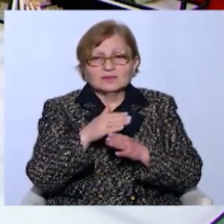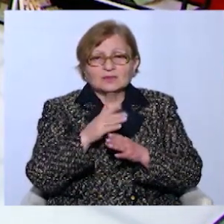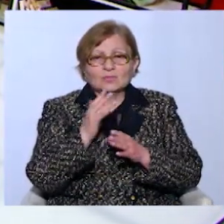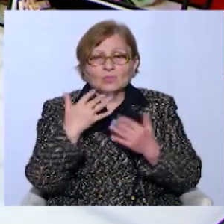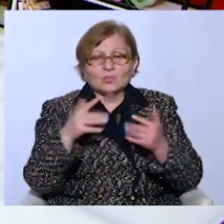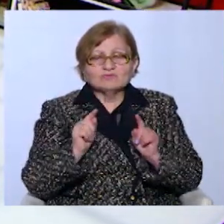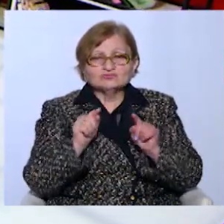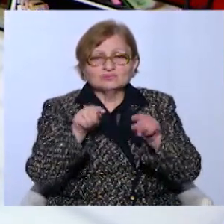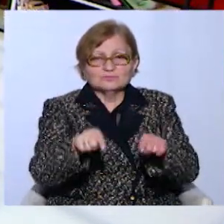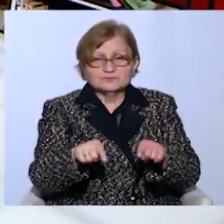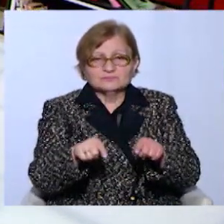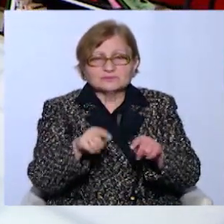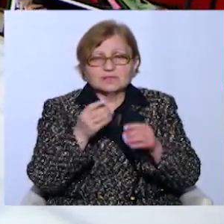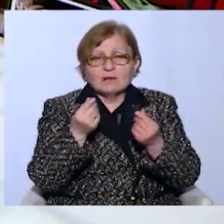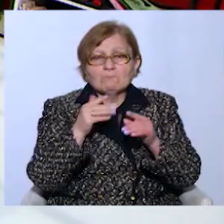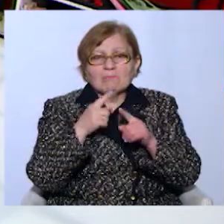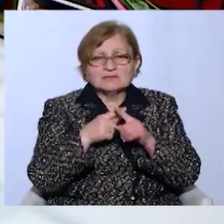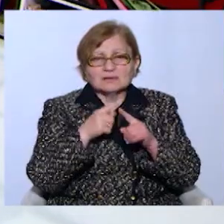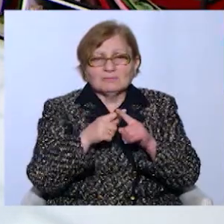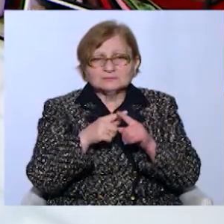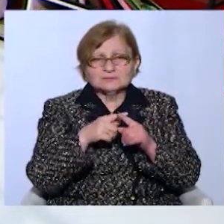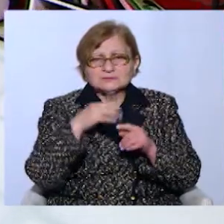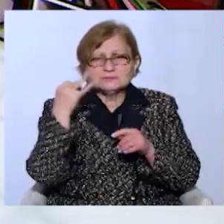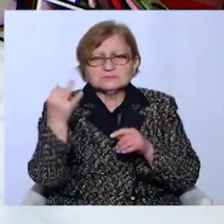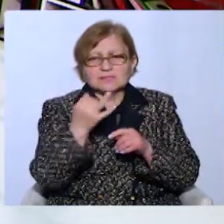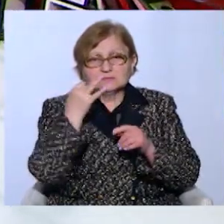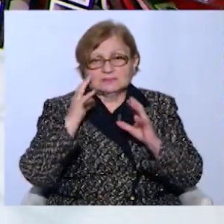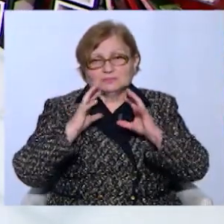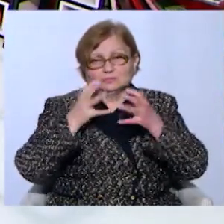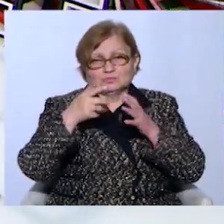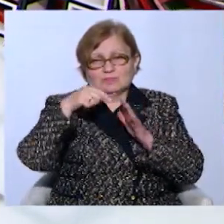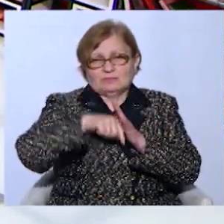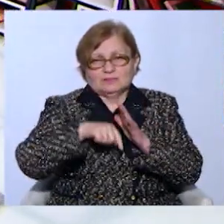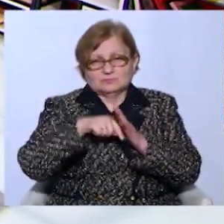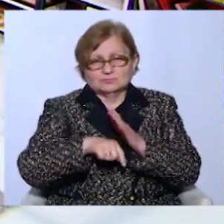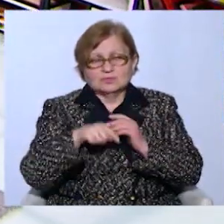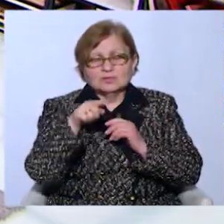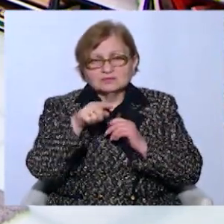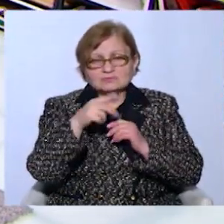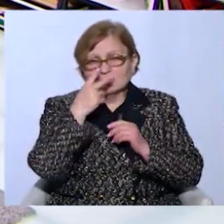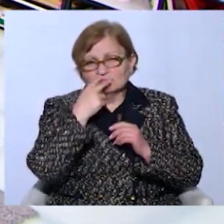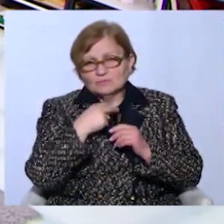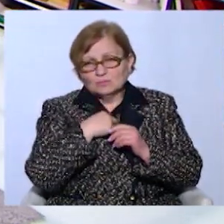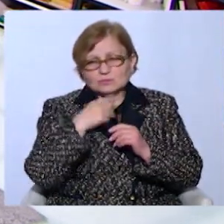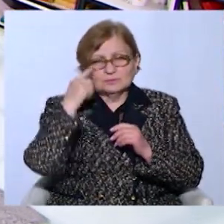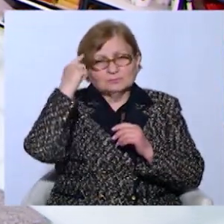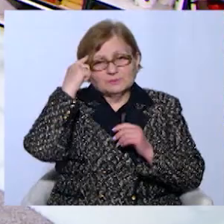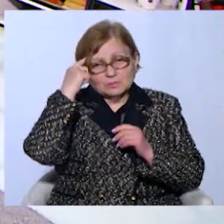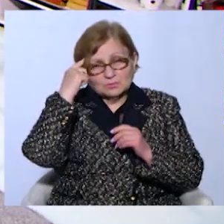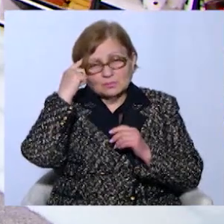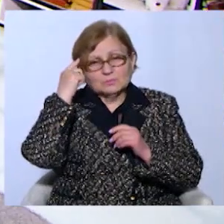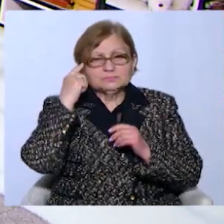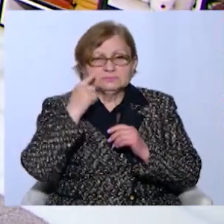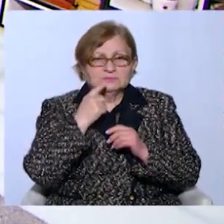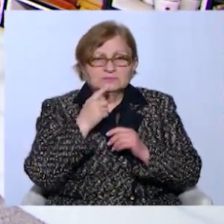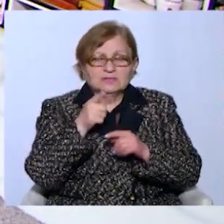არა, პირიქითაც შემიძლია გითხრათ. თქვენ ახლა მეცადინეობთ მისმენთ, ფიქრობთ, ეს დიდებული პროცესია, ფიქრის პროცესი,